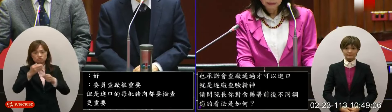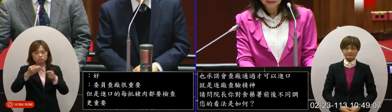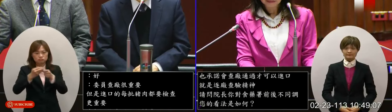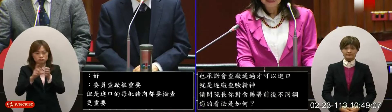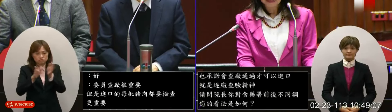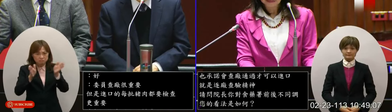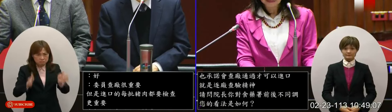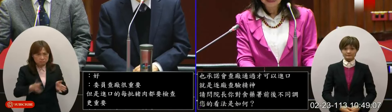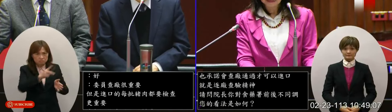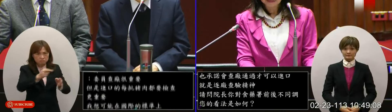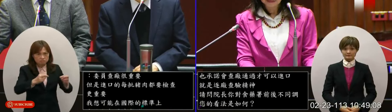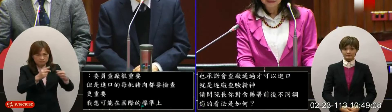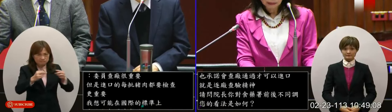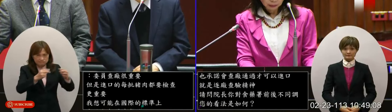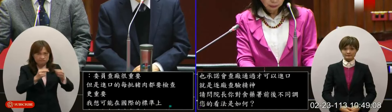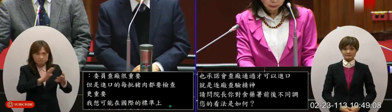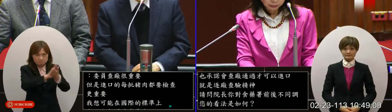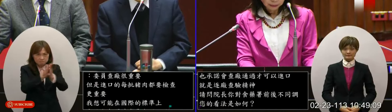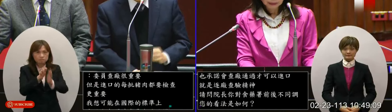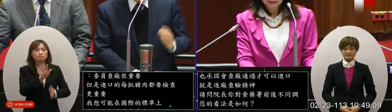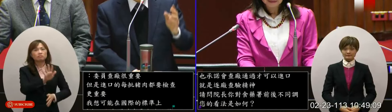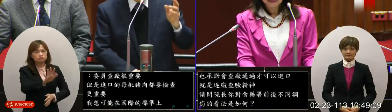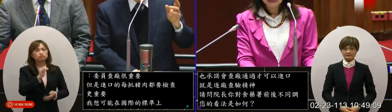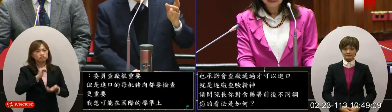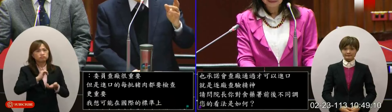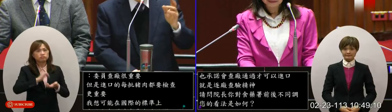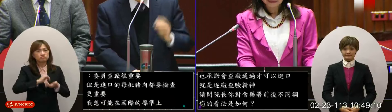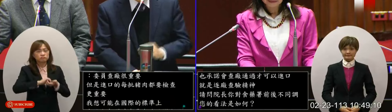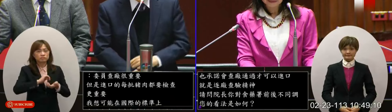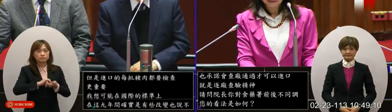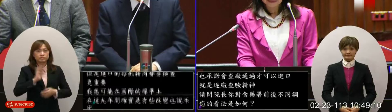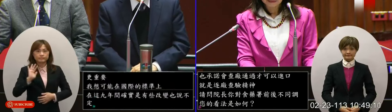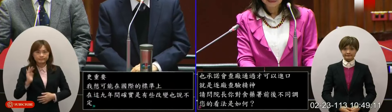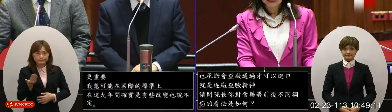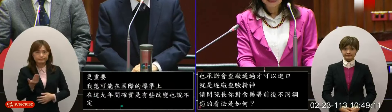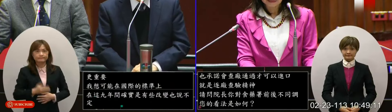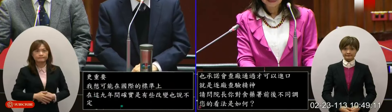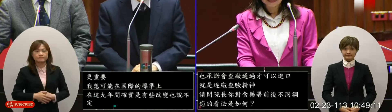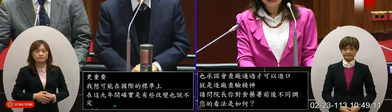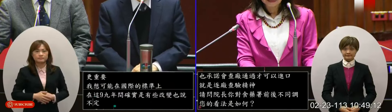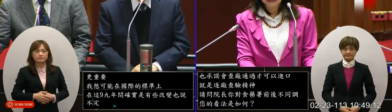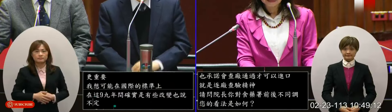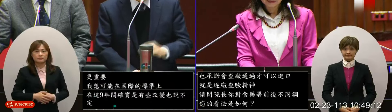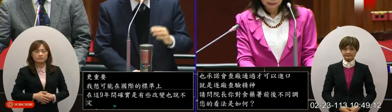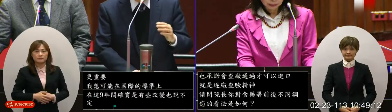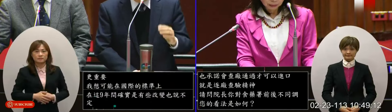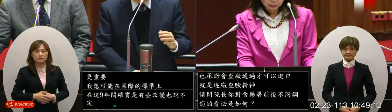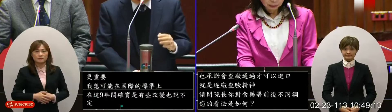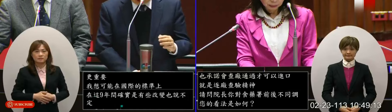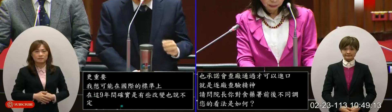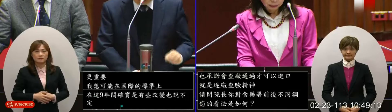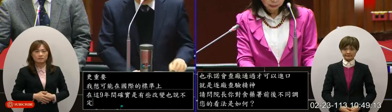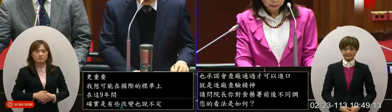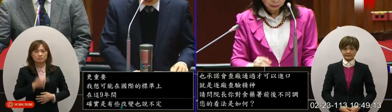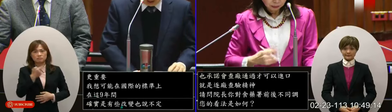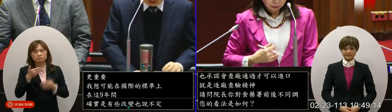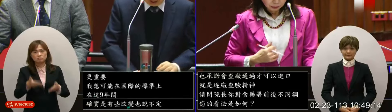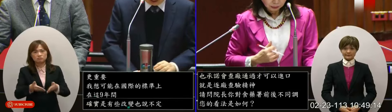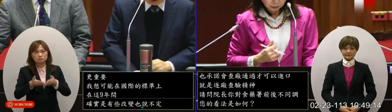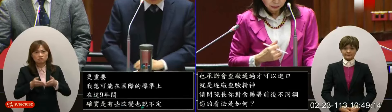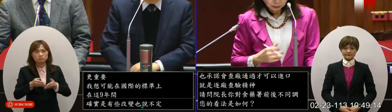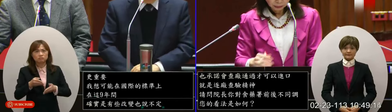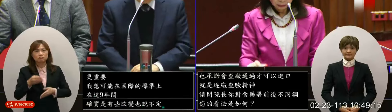确实是有一些改变，也说不定的，但是我们是最重要，我还是